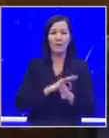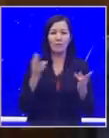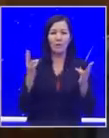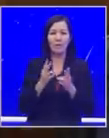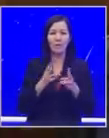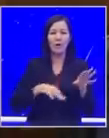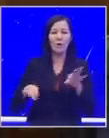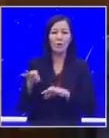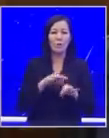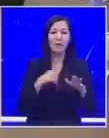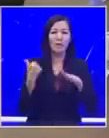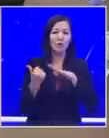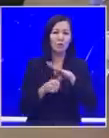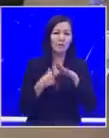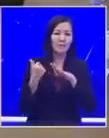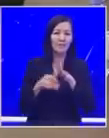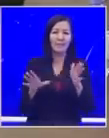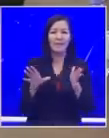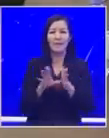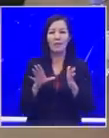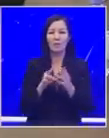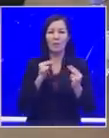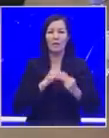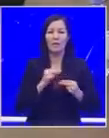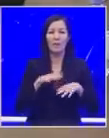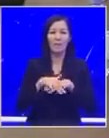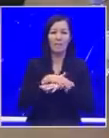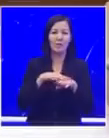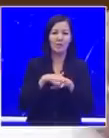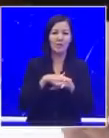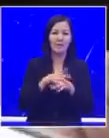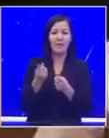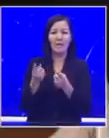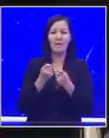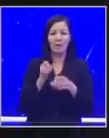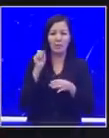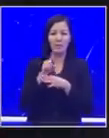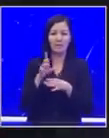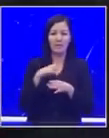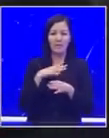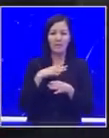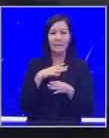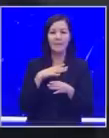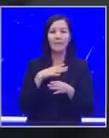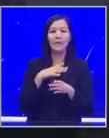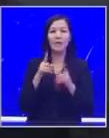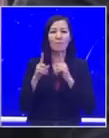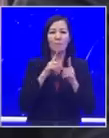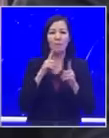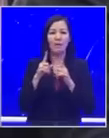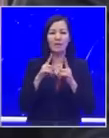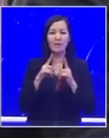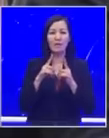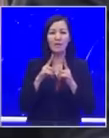пайдалануын талап етілді. Жобаларға жұмыссыздарды электрондық еңбек биржасы арқылы тартуды тапсырды.